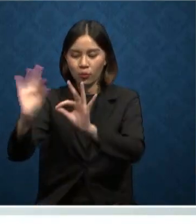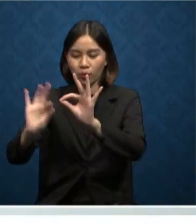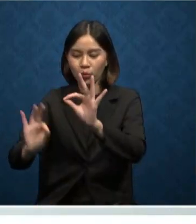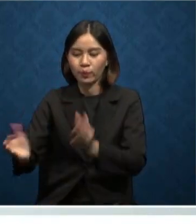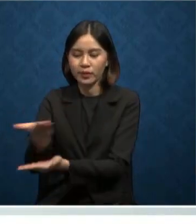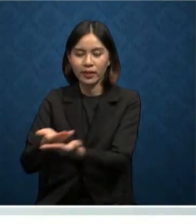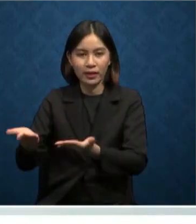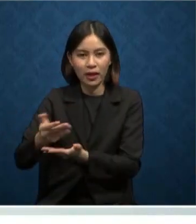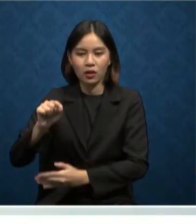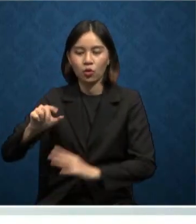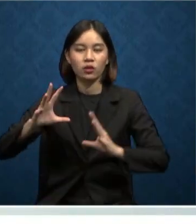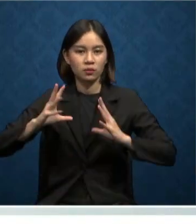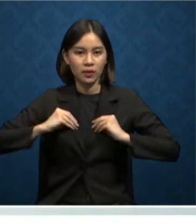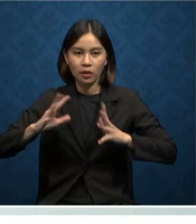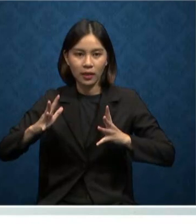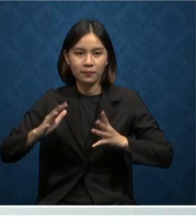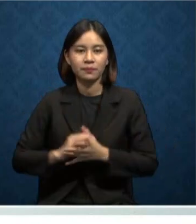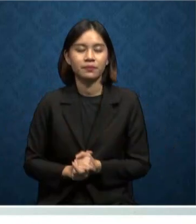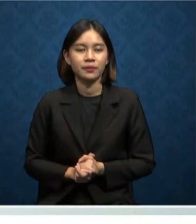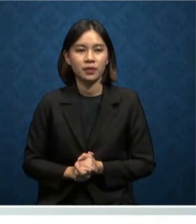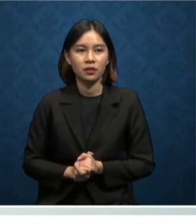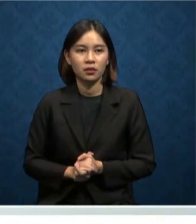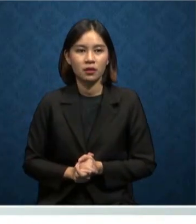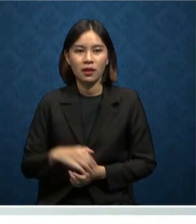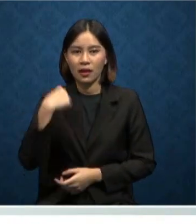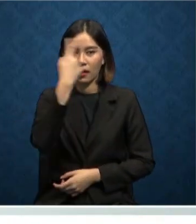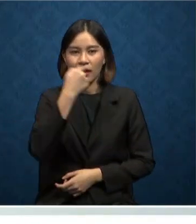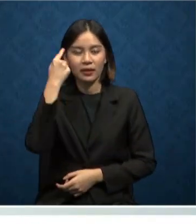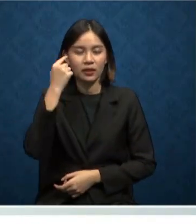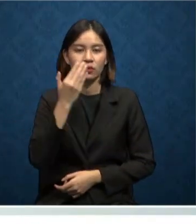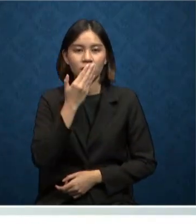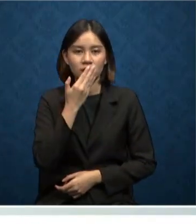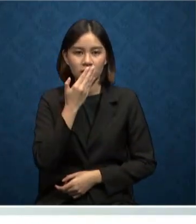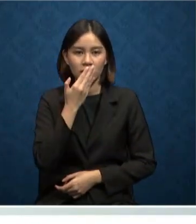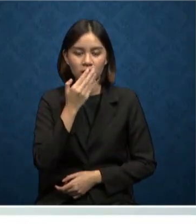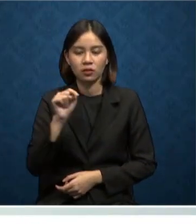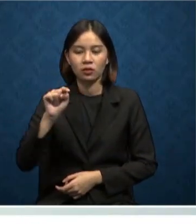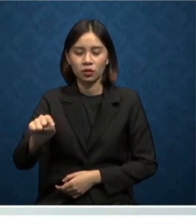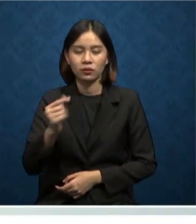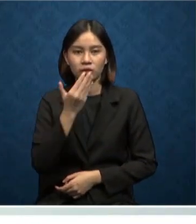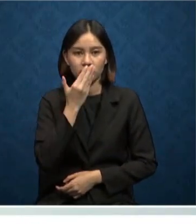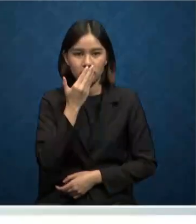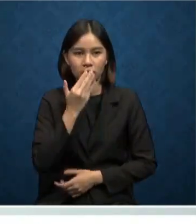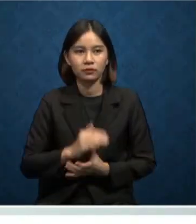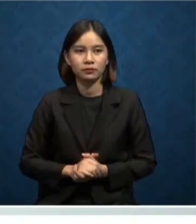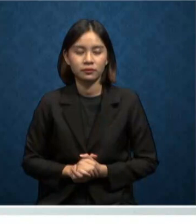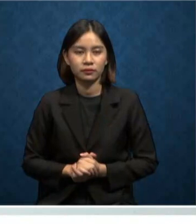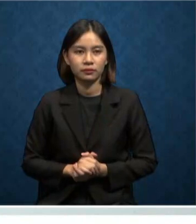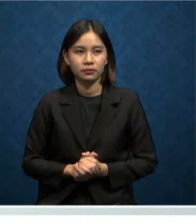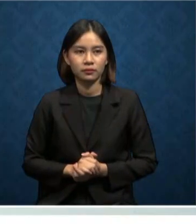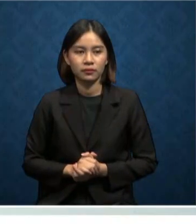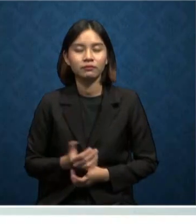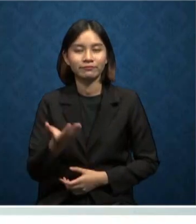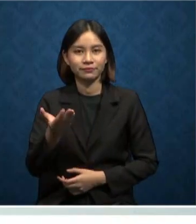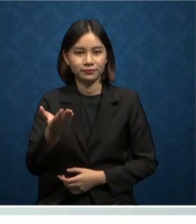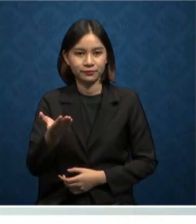อบกดปุ่มไม่เห็นด้วยผู้ใดเห็นควรงดออกเสียงกดปุ่มงดออกเสียงเ